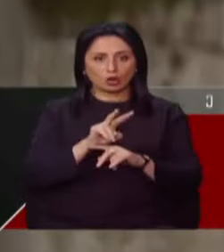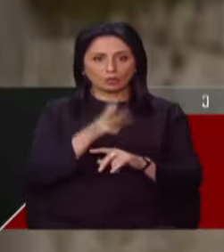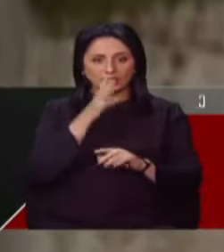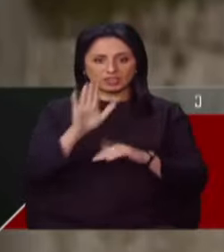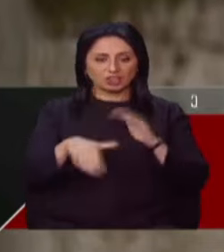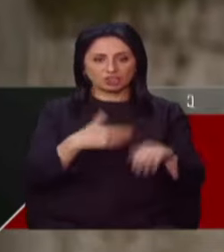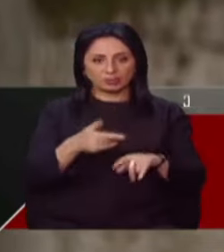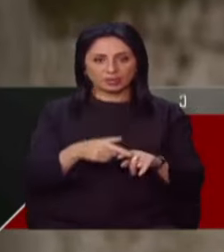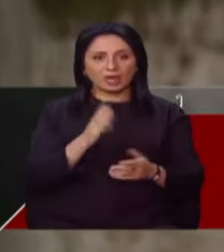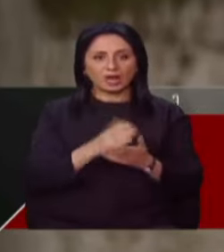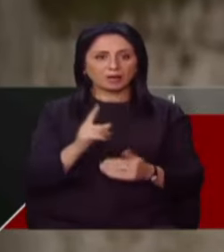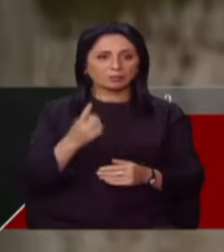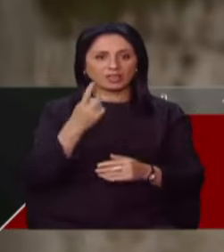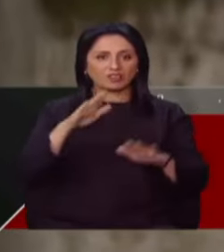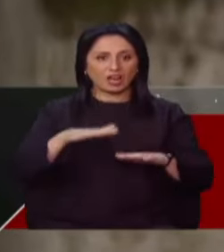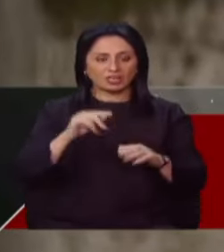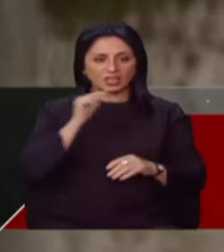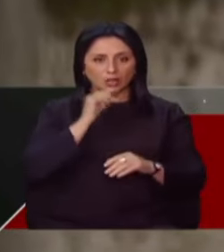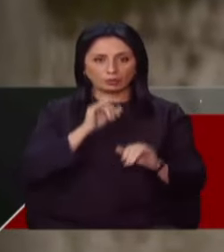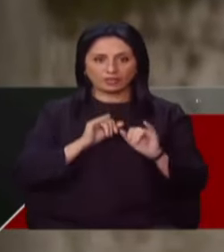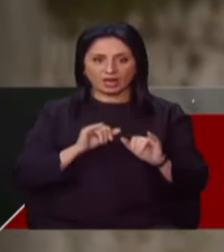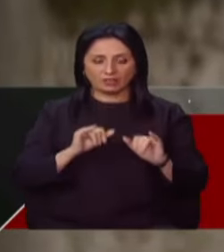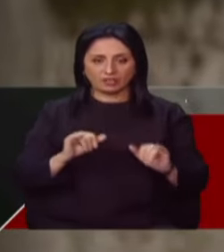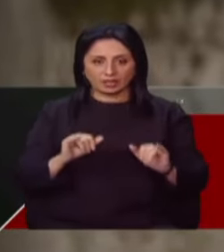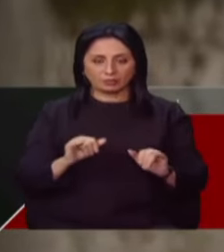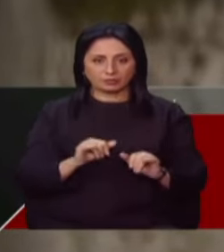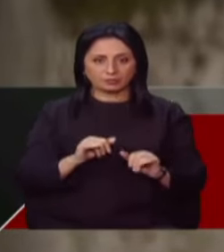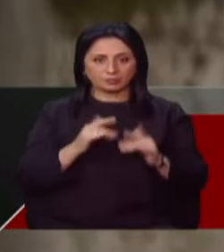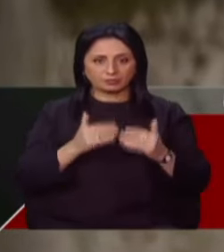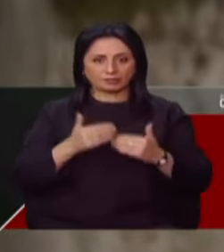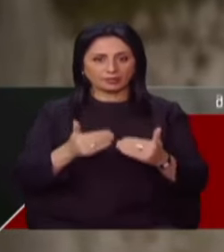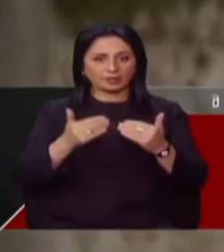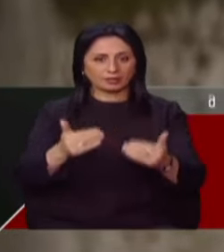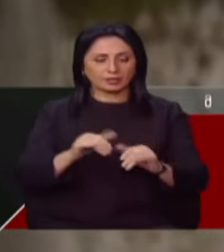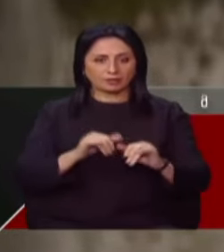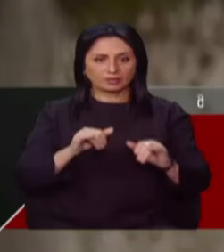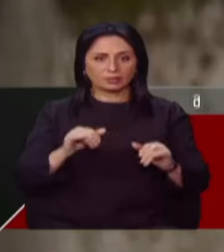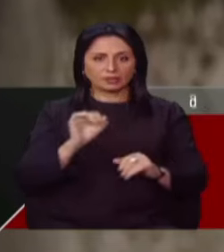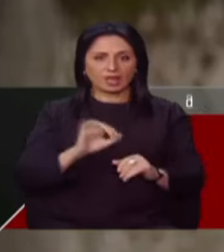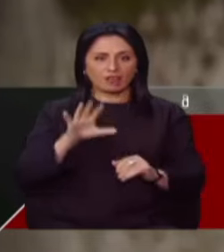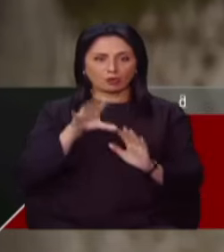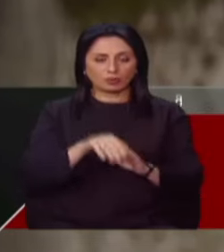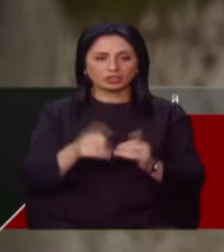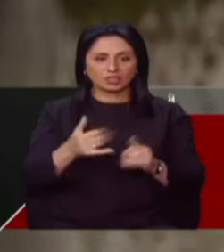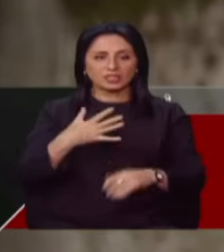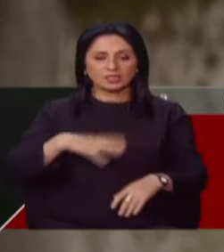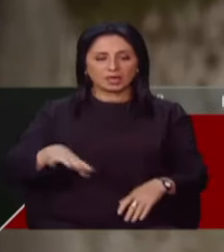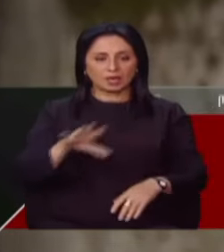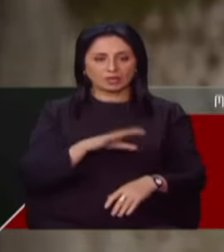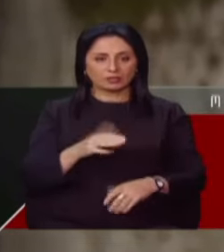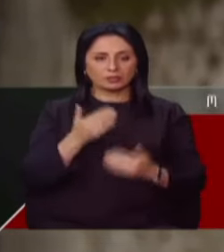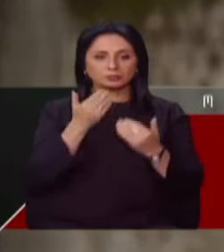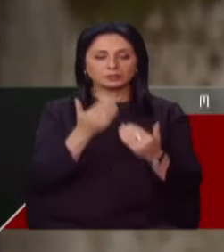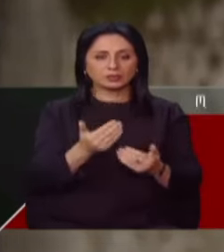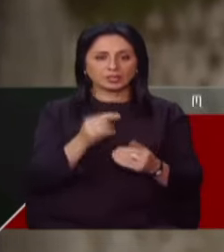წლის შემდეგ არის პირველ ადგილზე ეკონომიკური განვითარებით ტემპებით, განვითარების ტემპებით ევროპაში. დღეს საქართველო